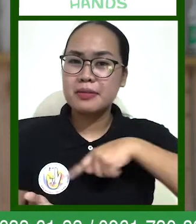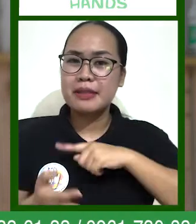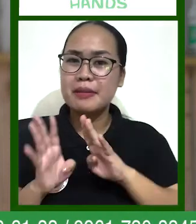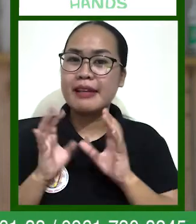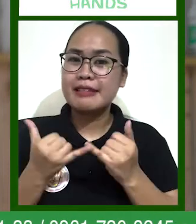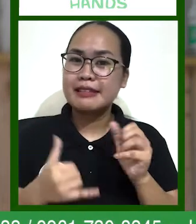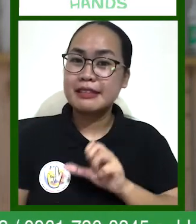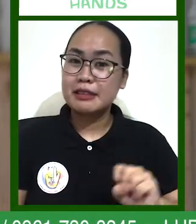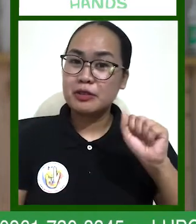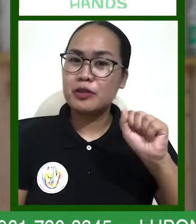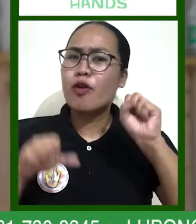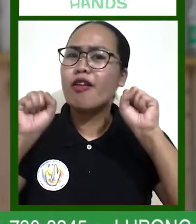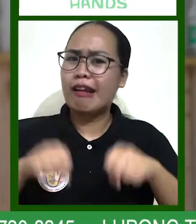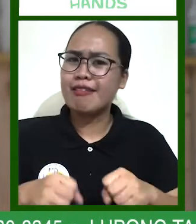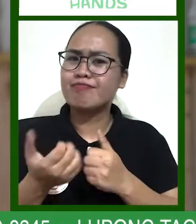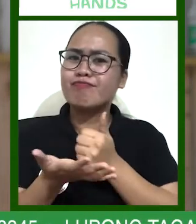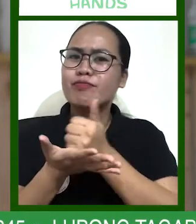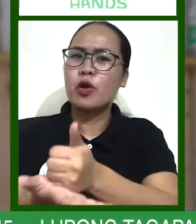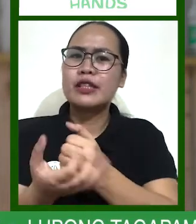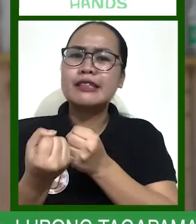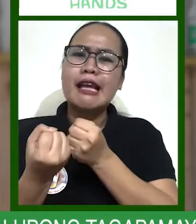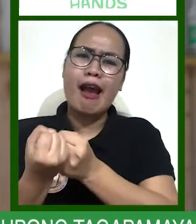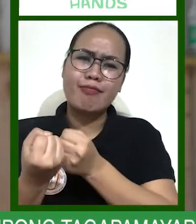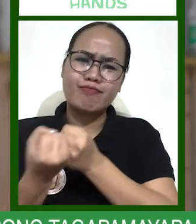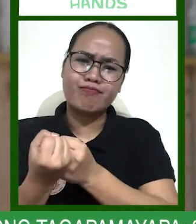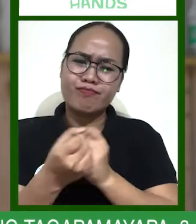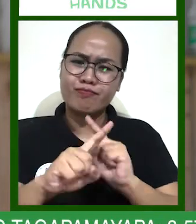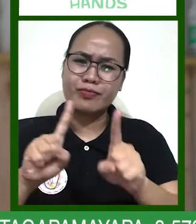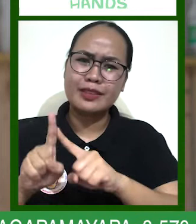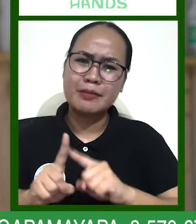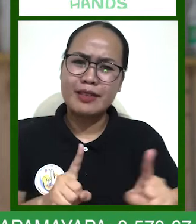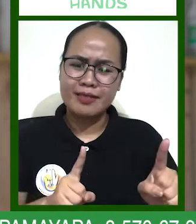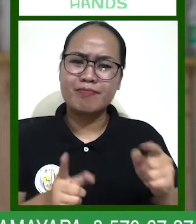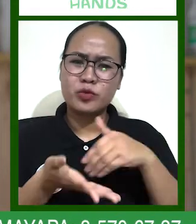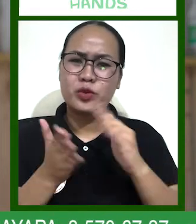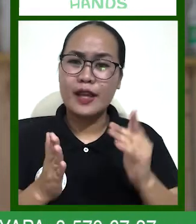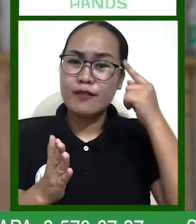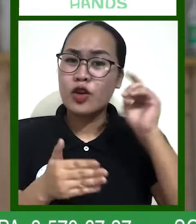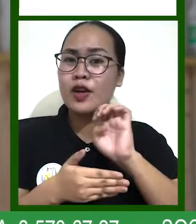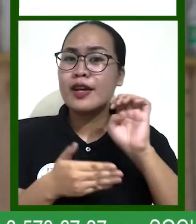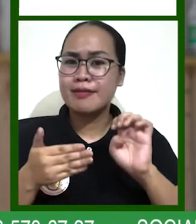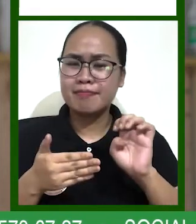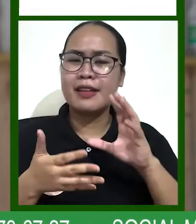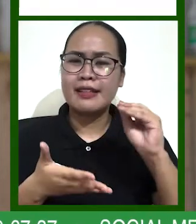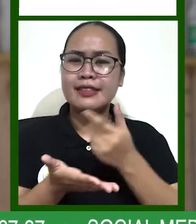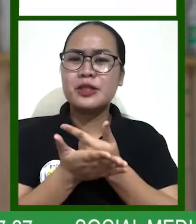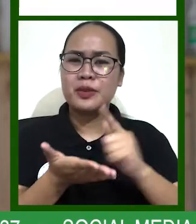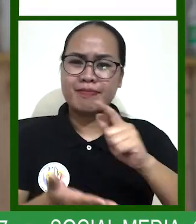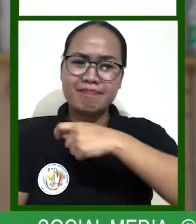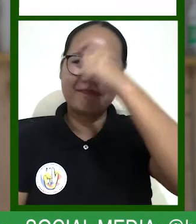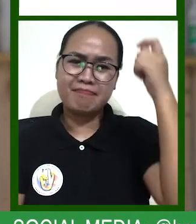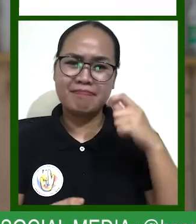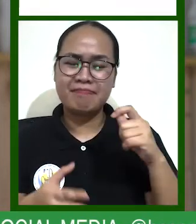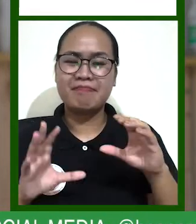San Antonio ay maraming natutulungan para sa kanilang pagtatapos ng pag-aaral. So makipag-ugnayan lamang po kay